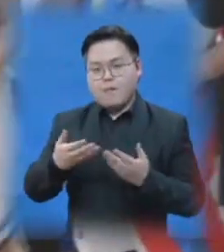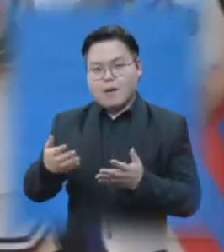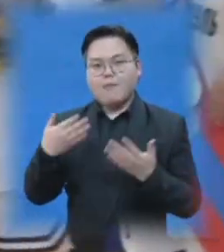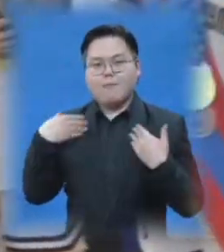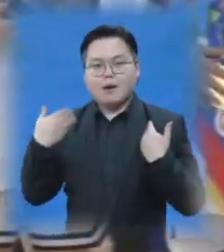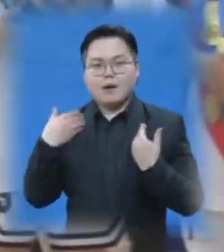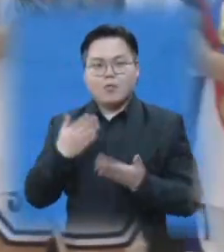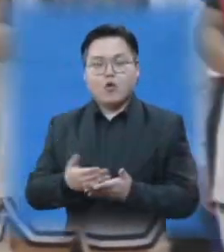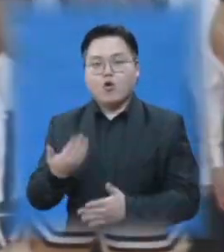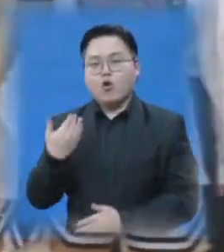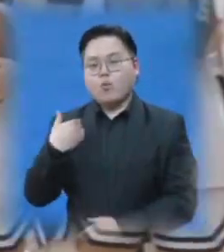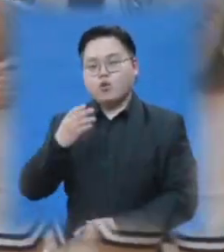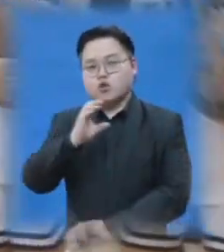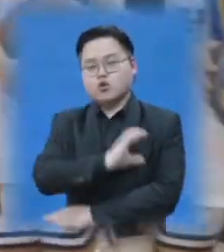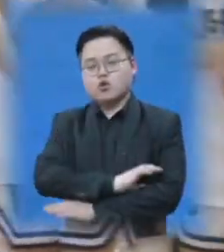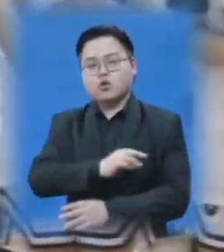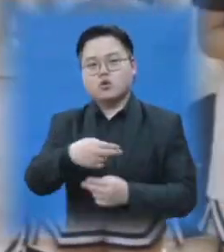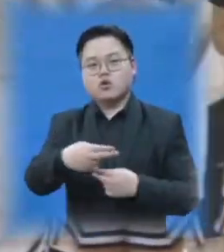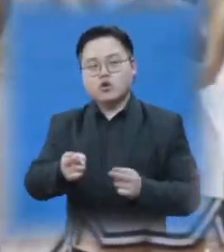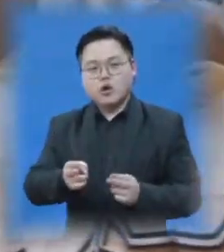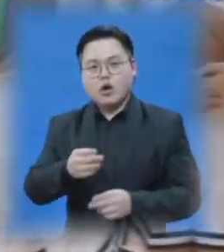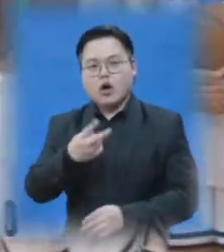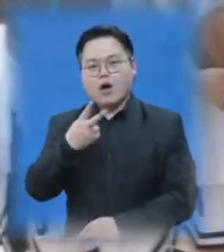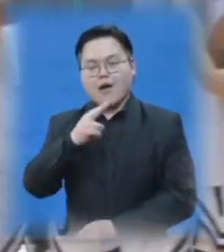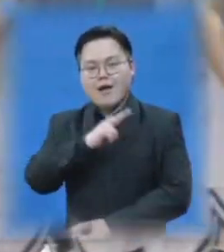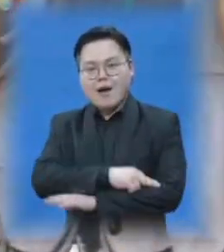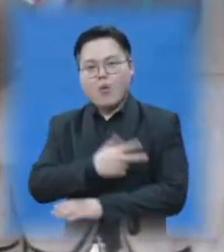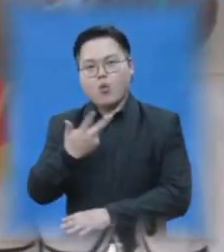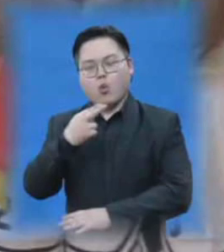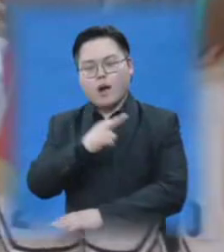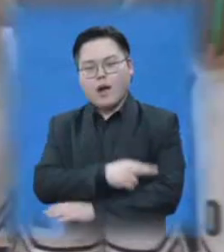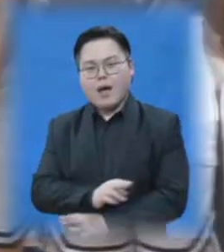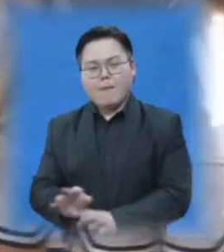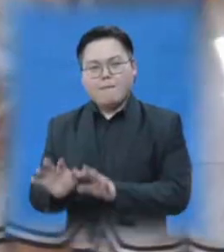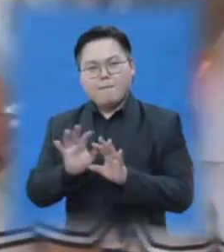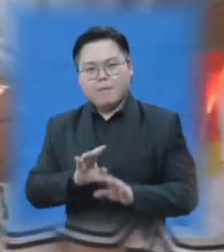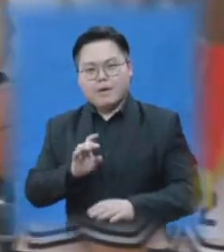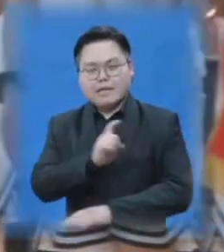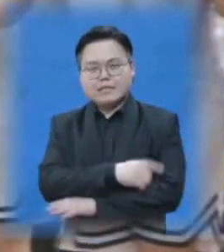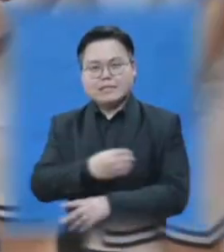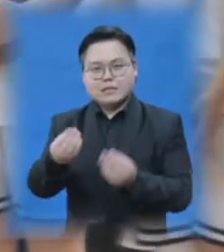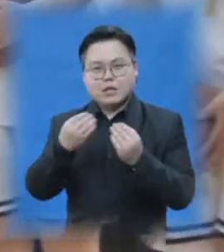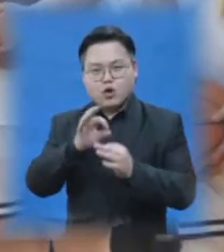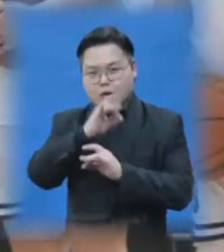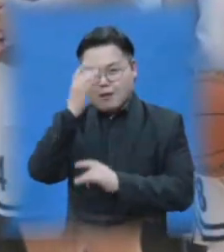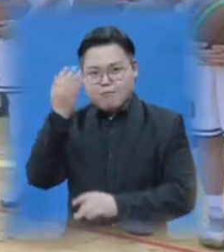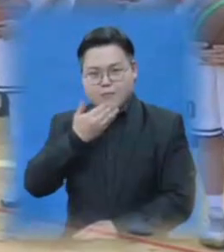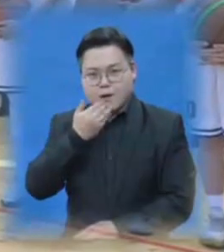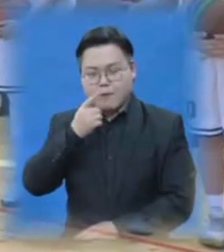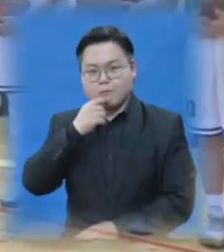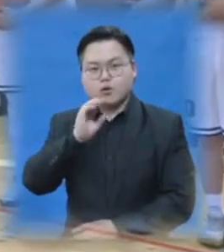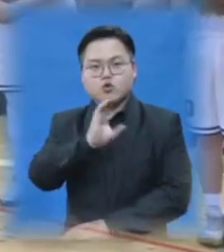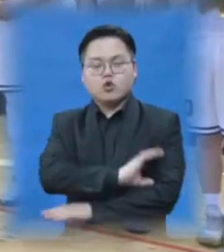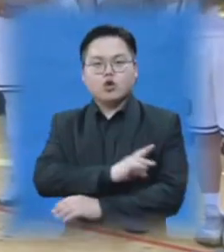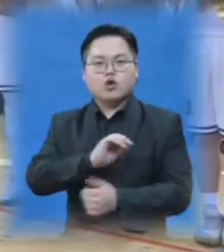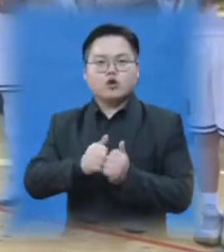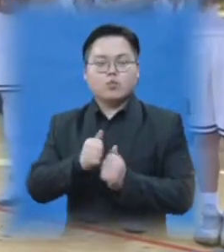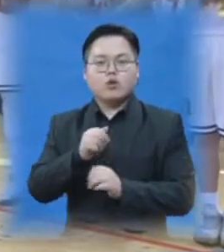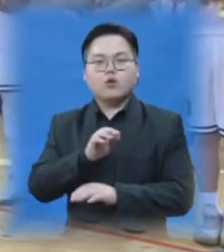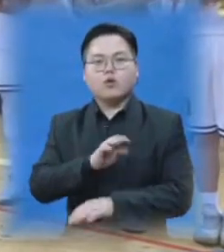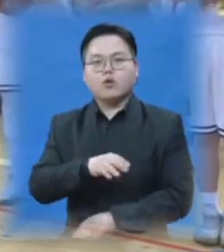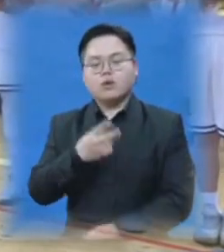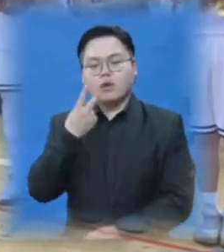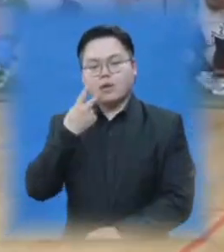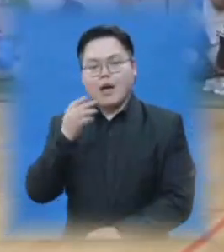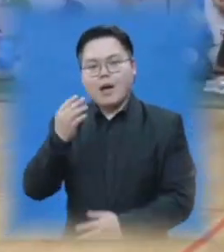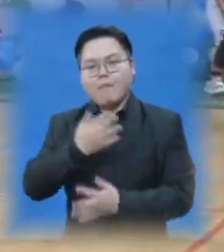тус сургуулийн зааланд нэг ээлжинд 2 анги эсвэл 3 ангийг нийлүүлж хичээлэхээс өөр аргагүй байдалтай ээ. Үүнээс болж тус сургуулийн тамирчид амралтын өдрүүдэд